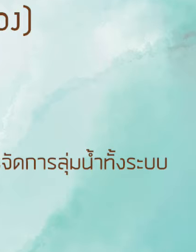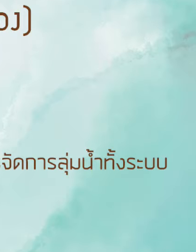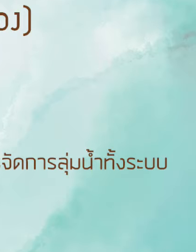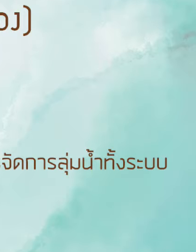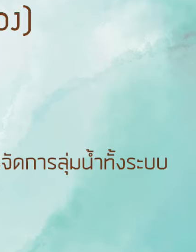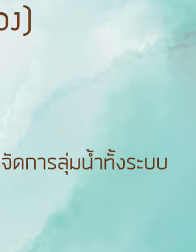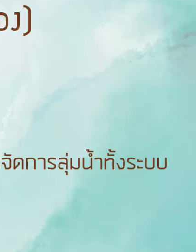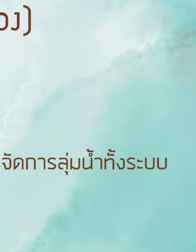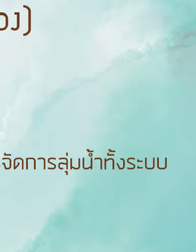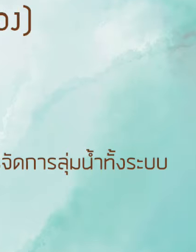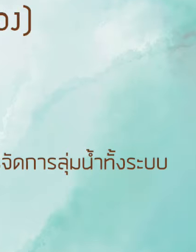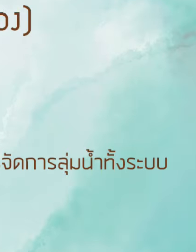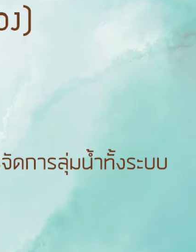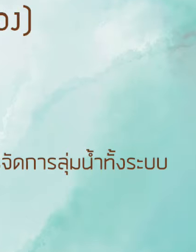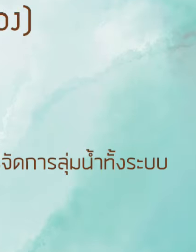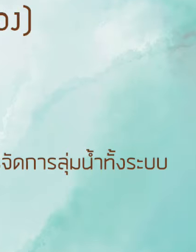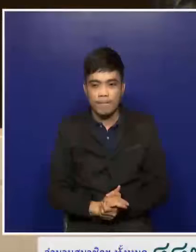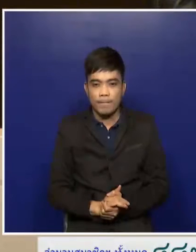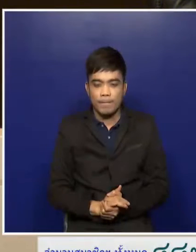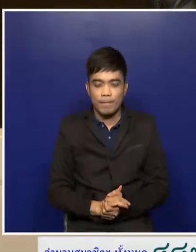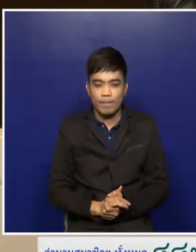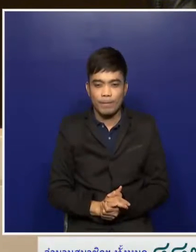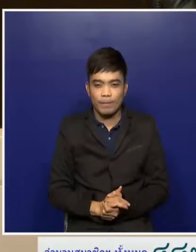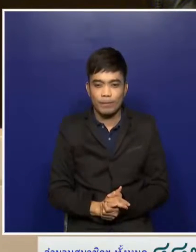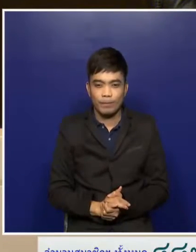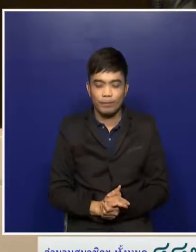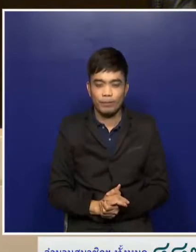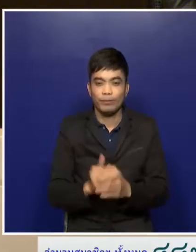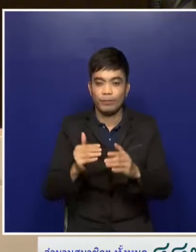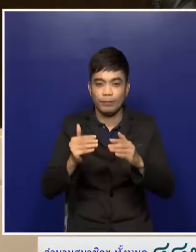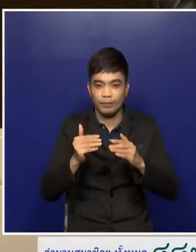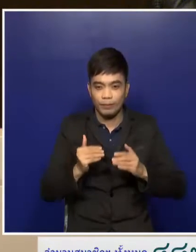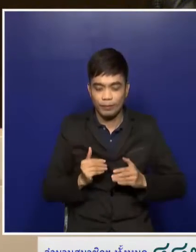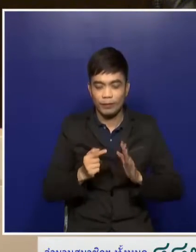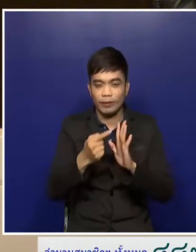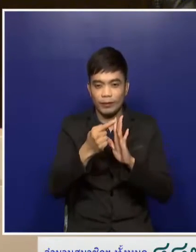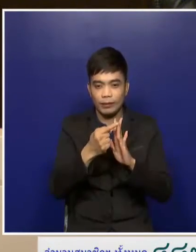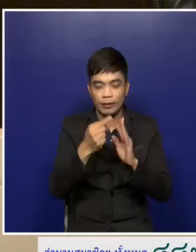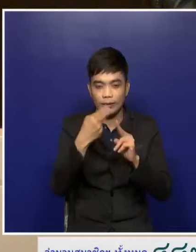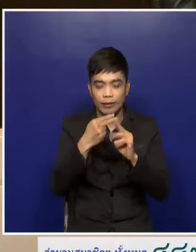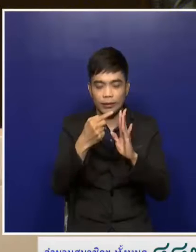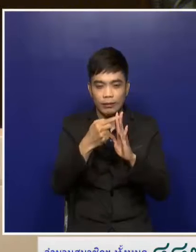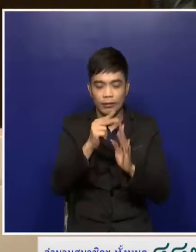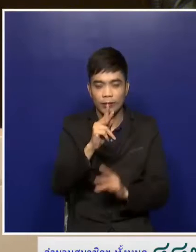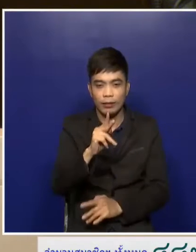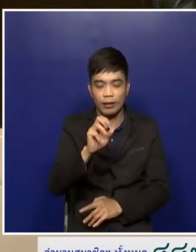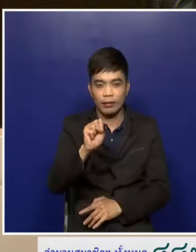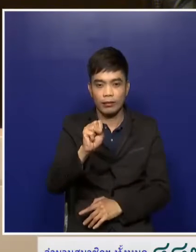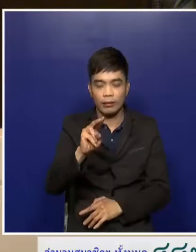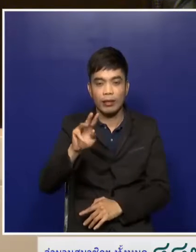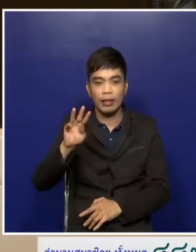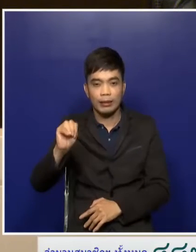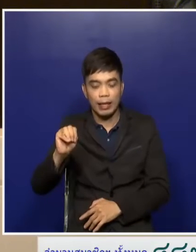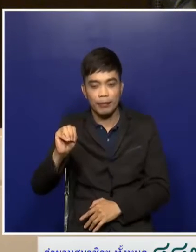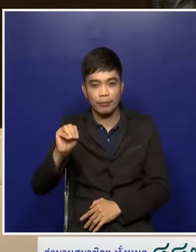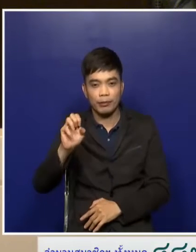ต่อไปเชิญท่านเกษมสันต์ตามด้วยท่านนพพลเหลืองทองนารา